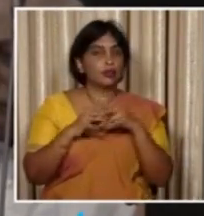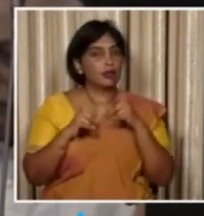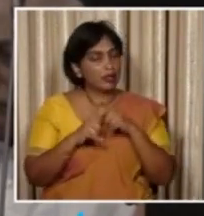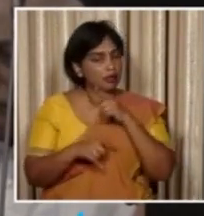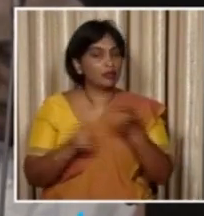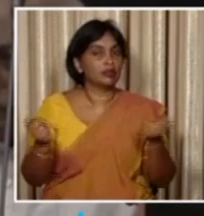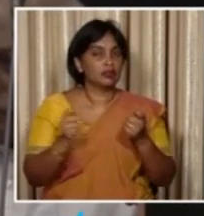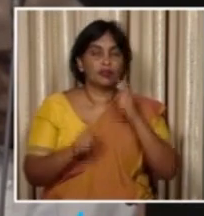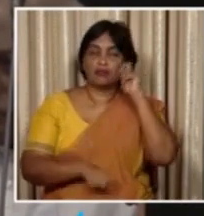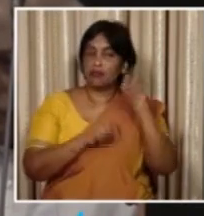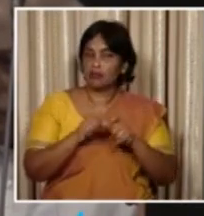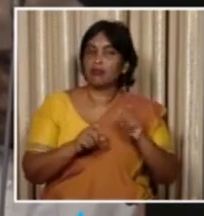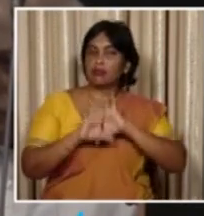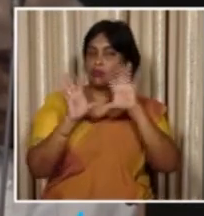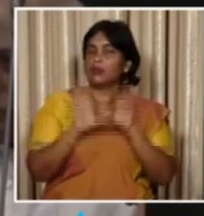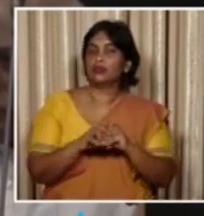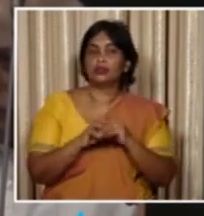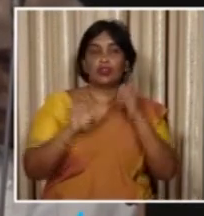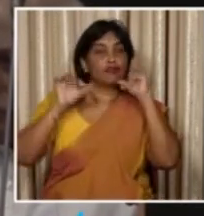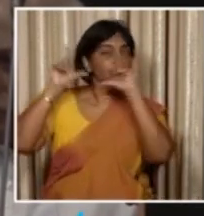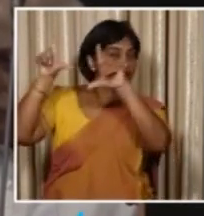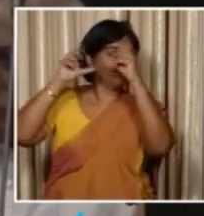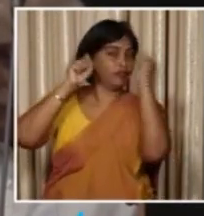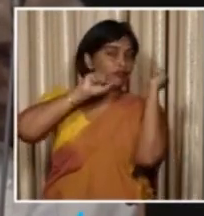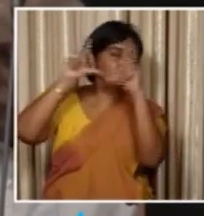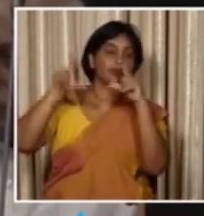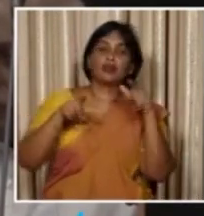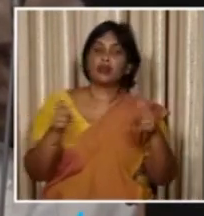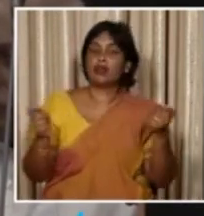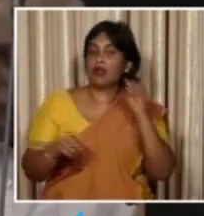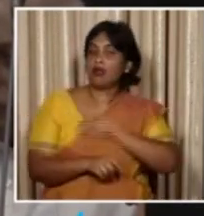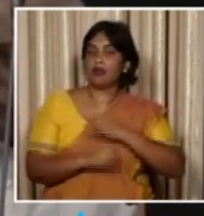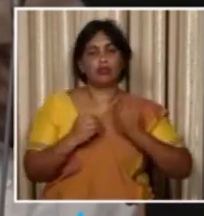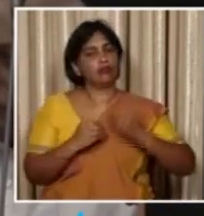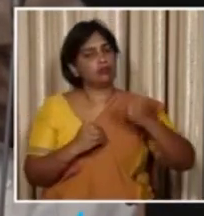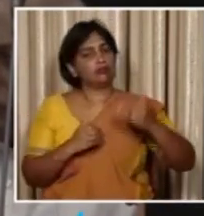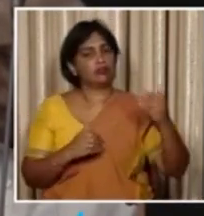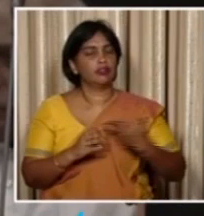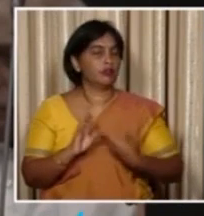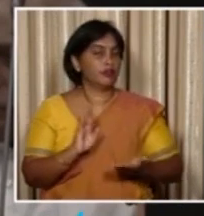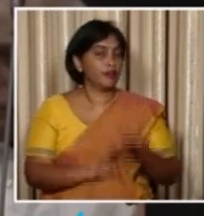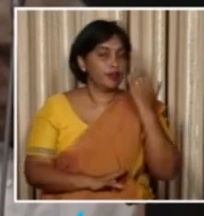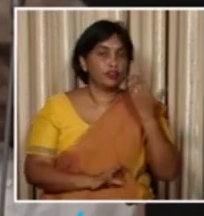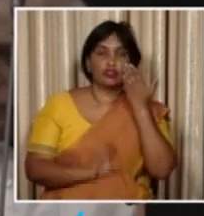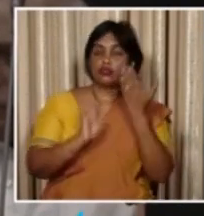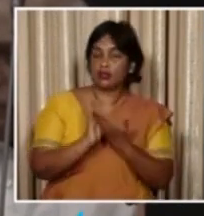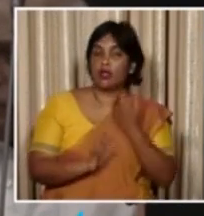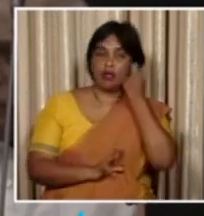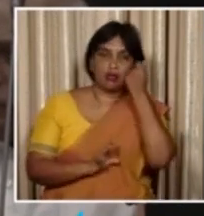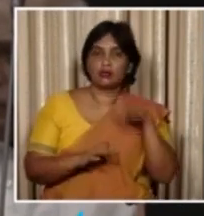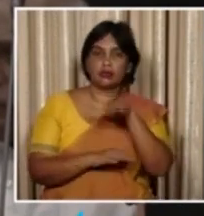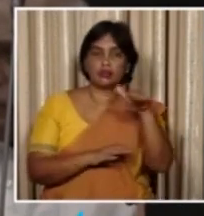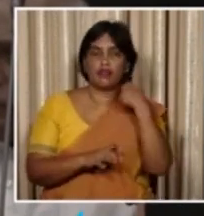වල සෙනඟ පොදිකන පින්තූර දමා ඒ සමුපකාරවල ආදායම් දිනෙන් දින වැඩි වෙන බව දක්වන අදහස් අප